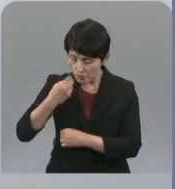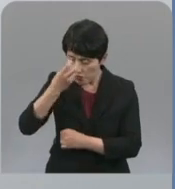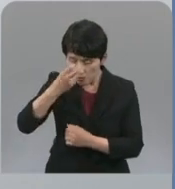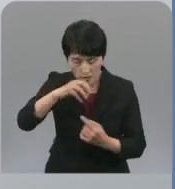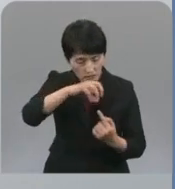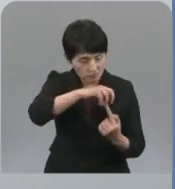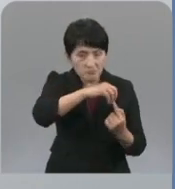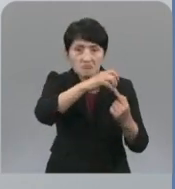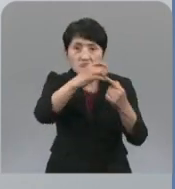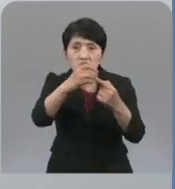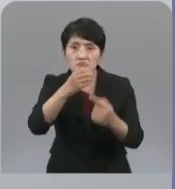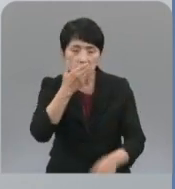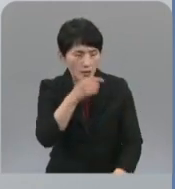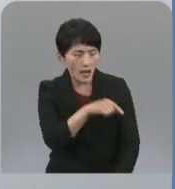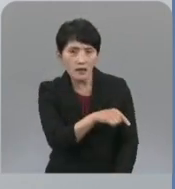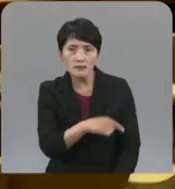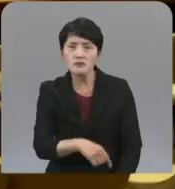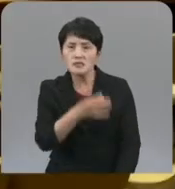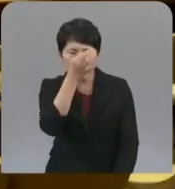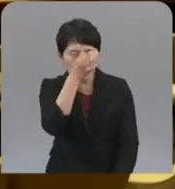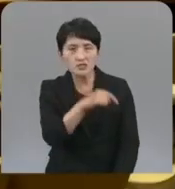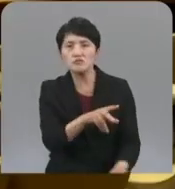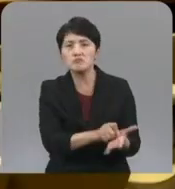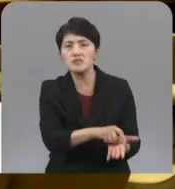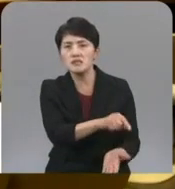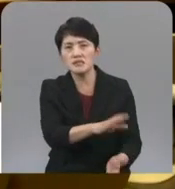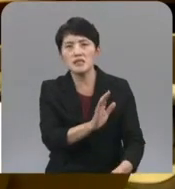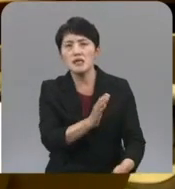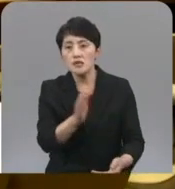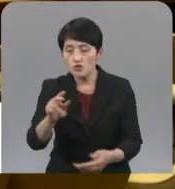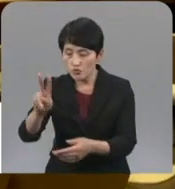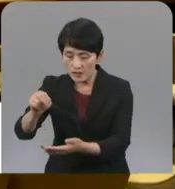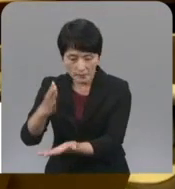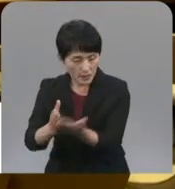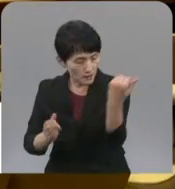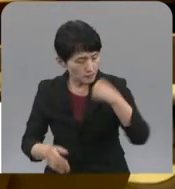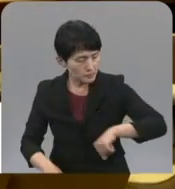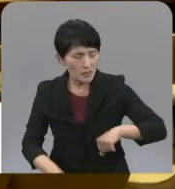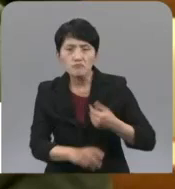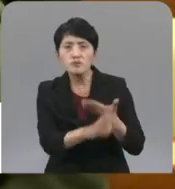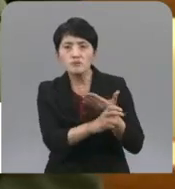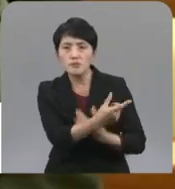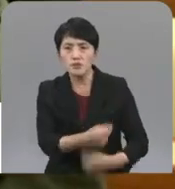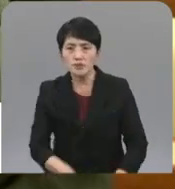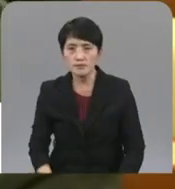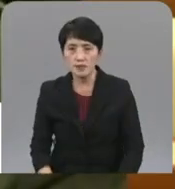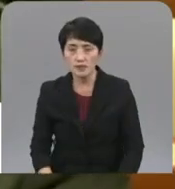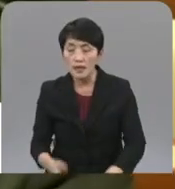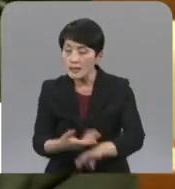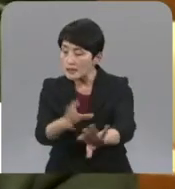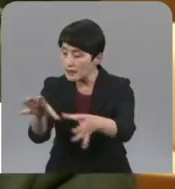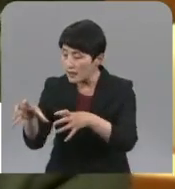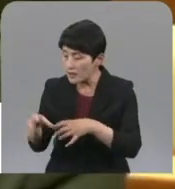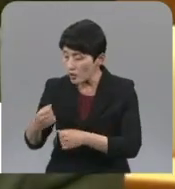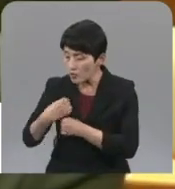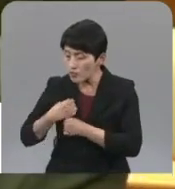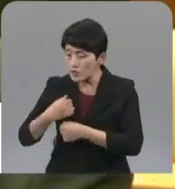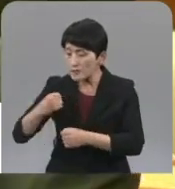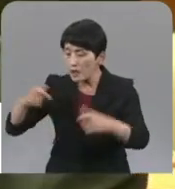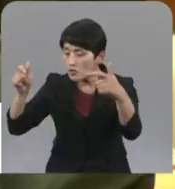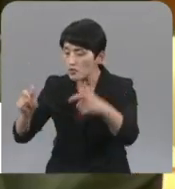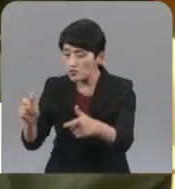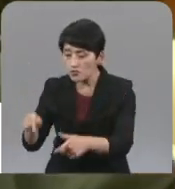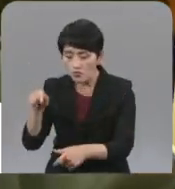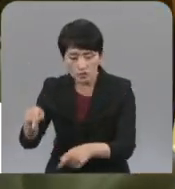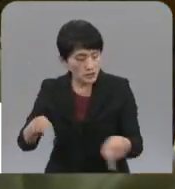الخارجي والذي عقد في مقر الامم المتحده في مدينه جنيف السويسريه وقالت باك ان